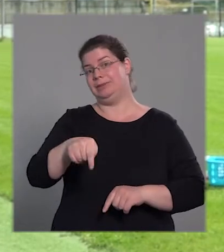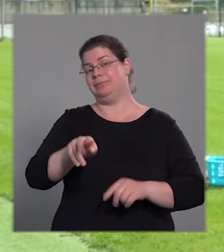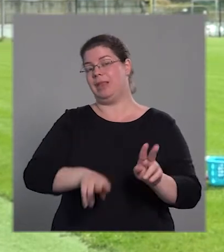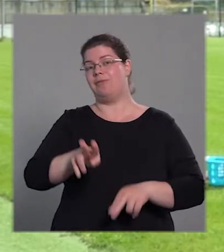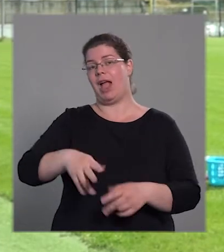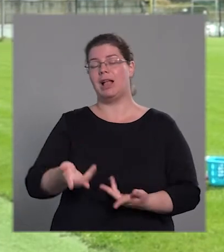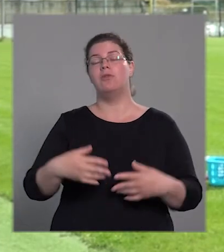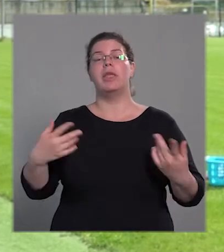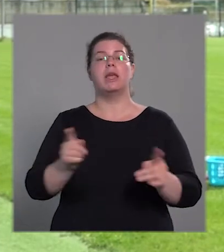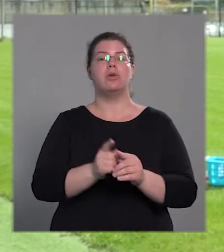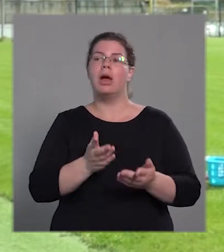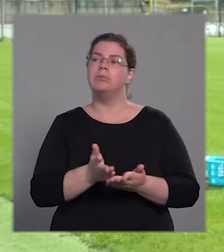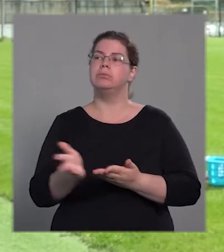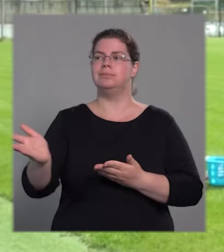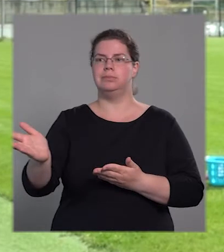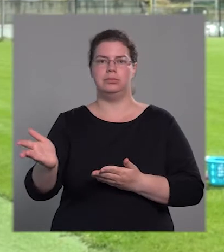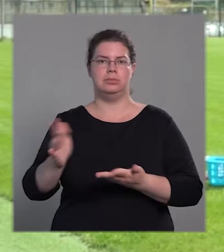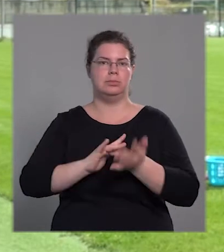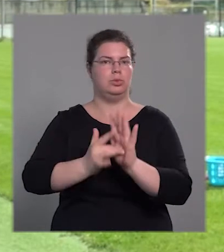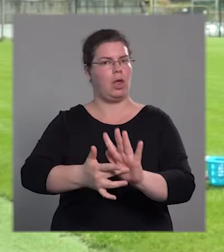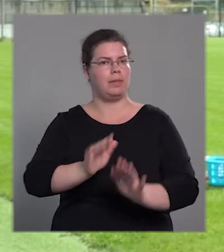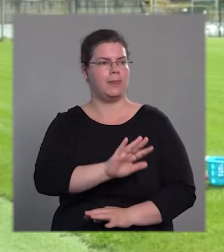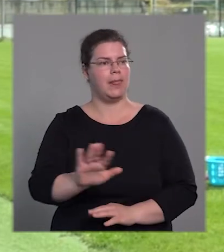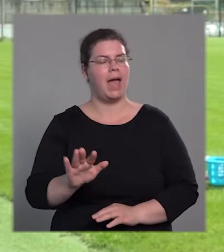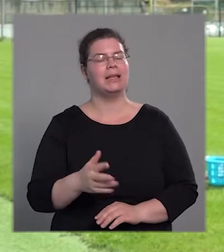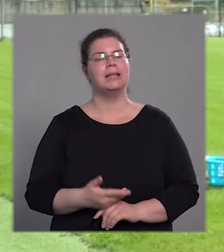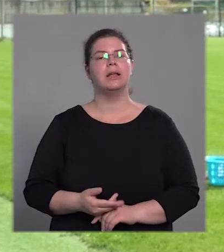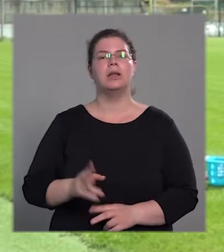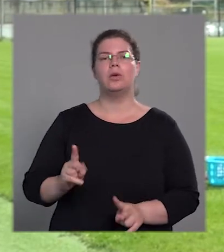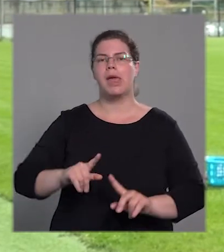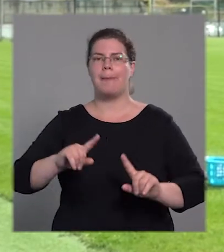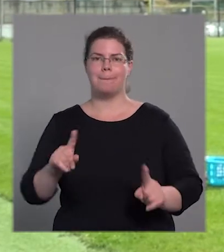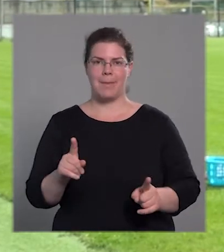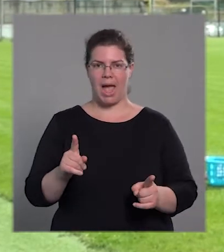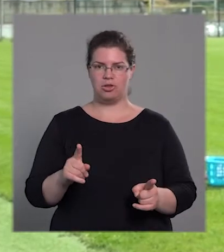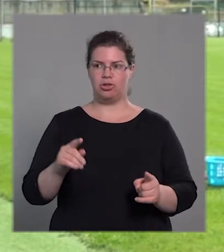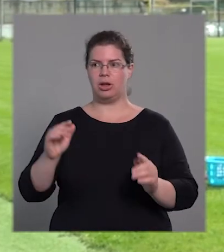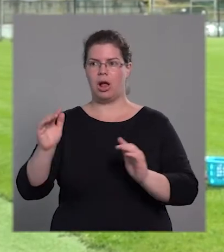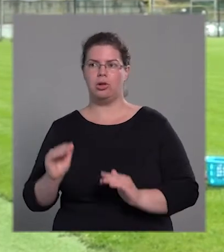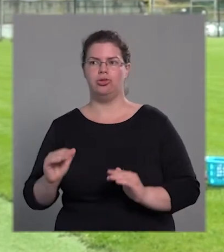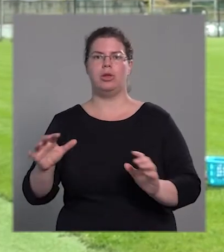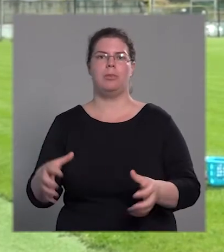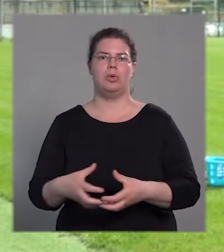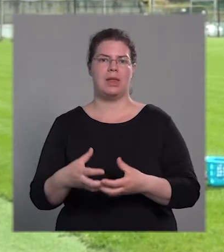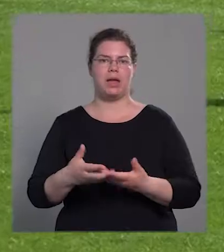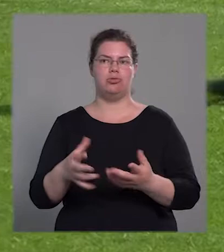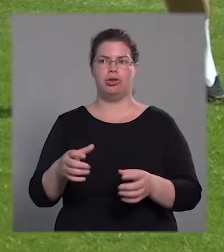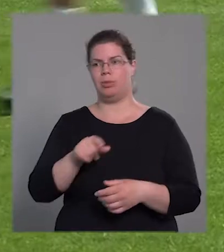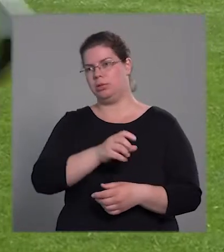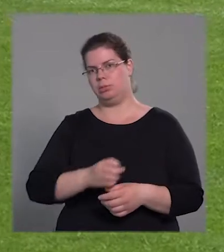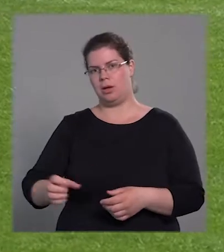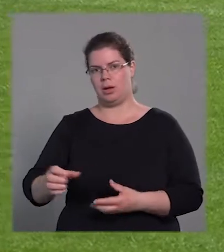olyan perspektívát, alternatívát mutatni nekik, hogy esetleg egy másik alacsonyabb osztályú csapatba esetleg oda